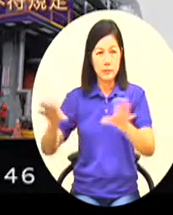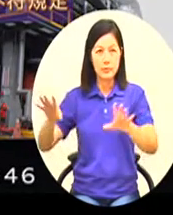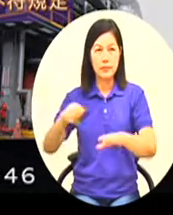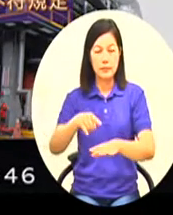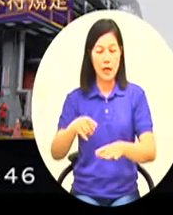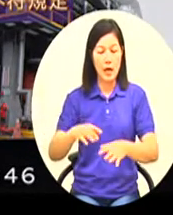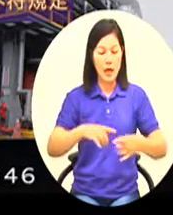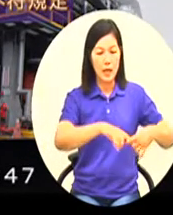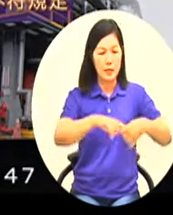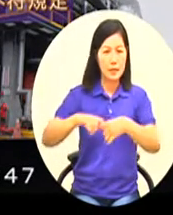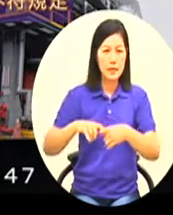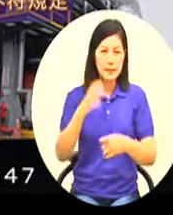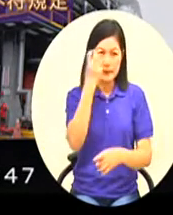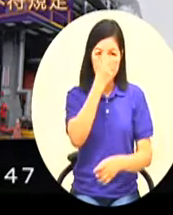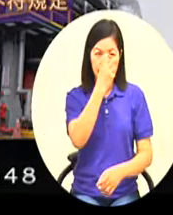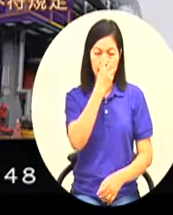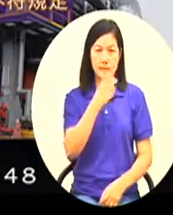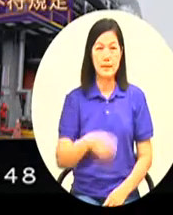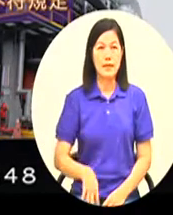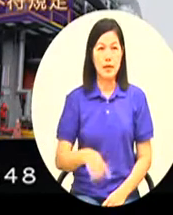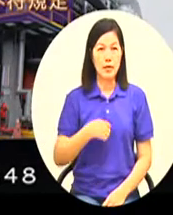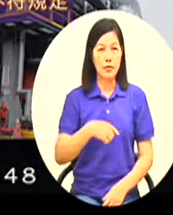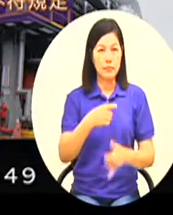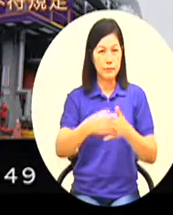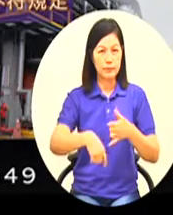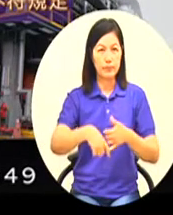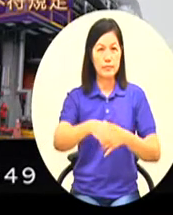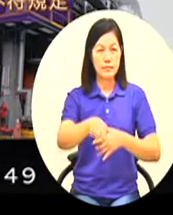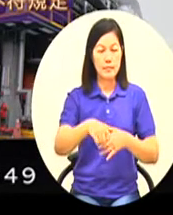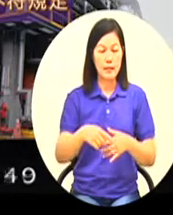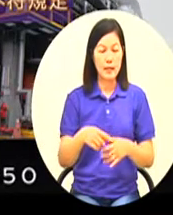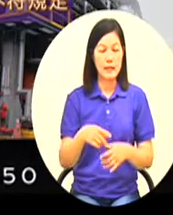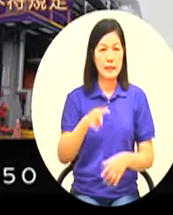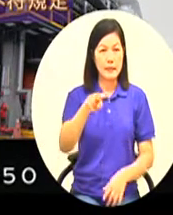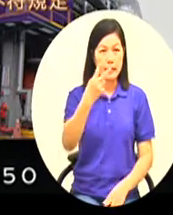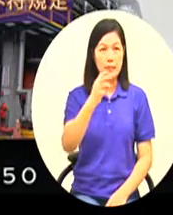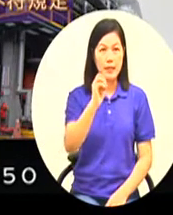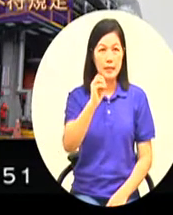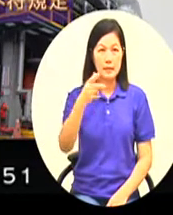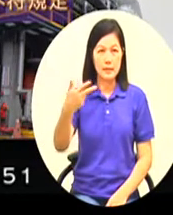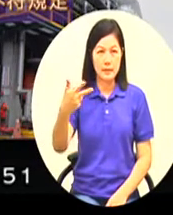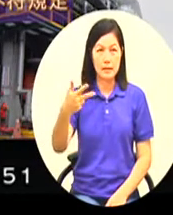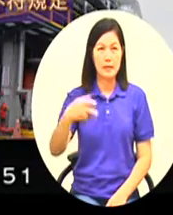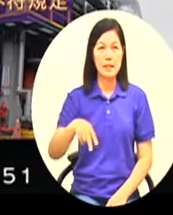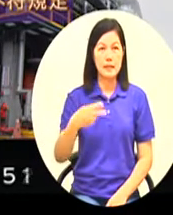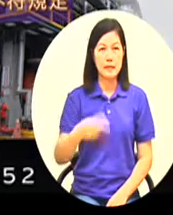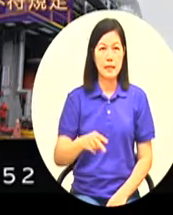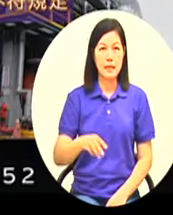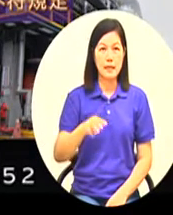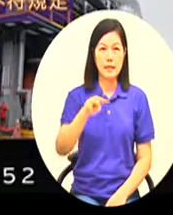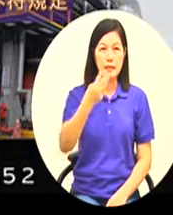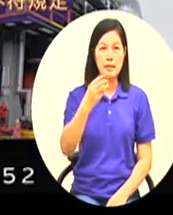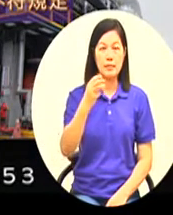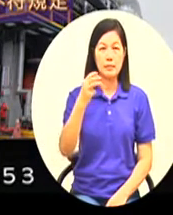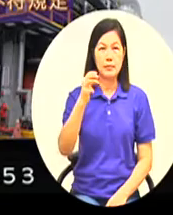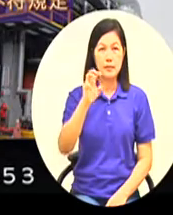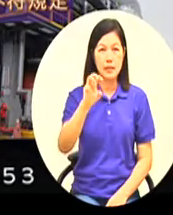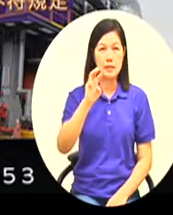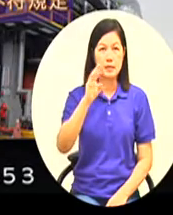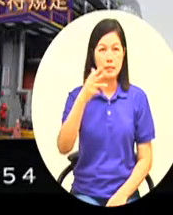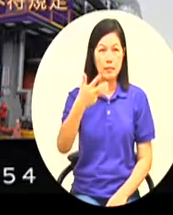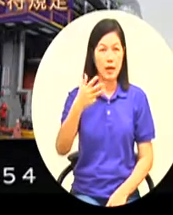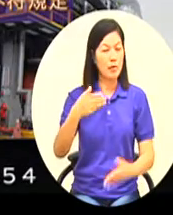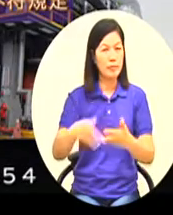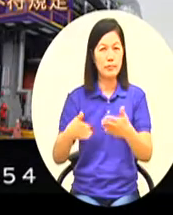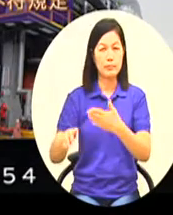行联合检查。本期计检查207家次，其中38家次不符规定，经要求限